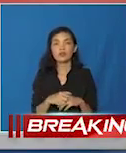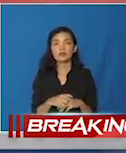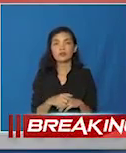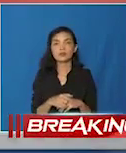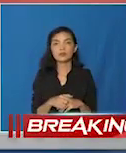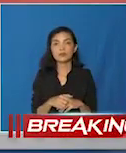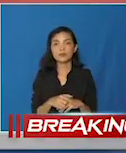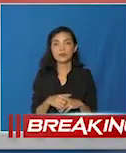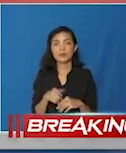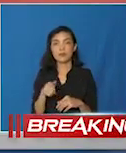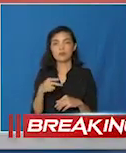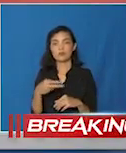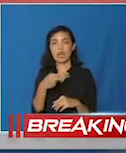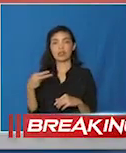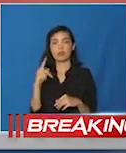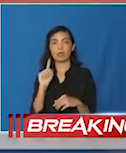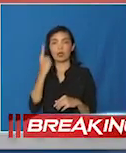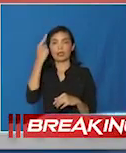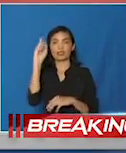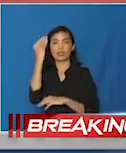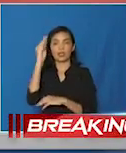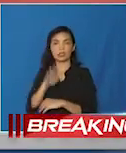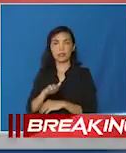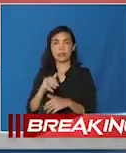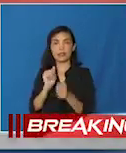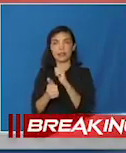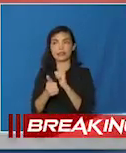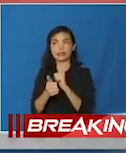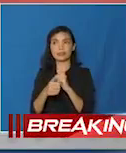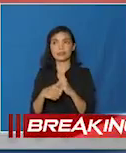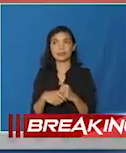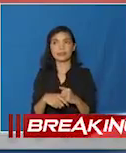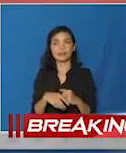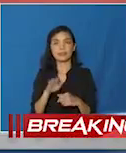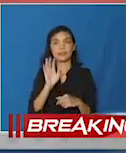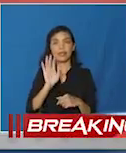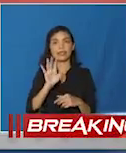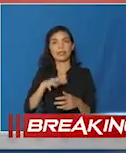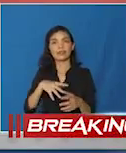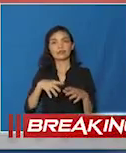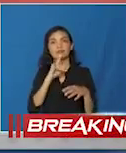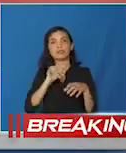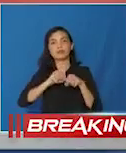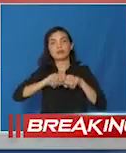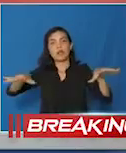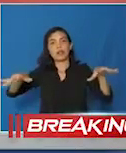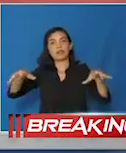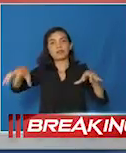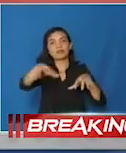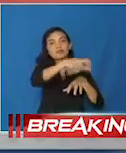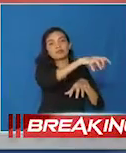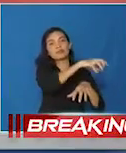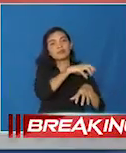maka ini akan menjadi prioritas kita pelaksanaan tes tentunya nanti akan didesentralisasikan di semua